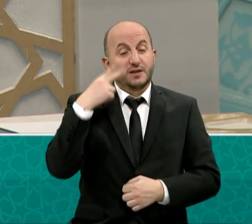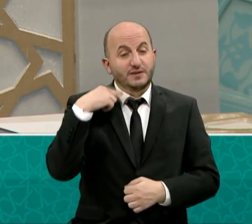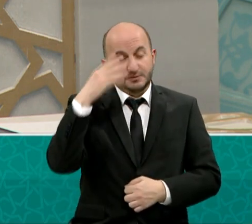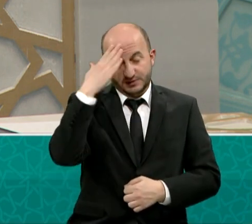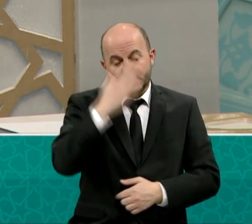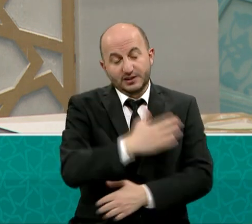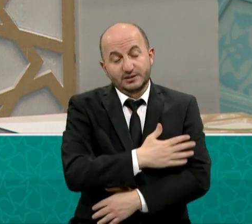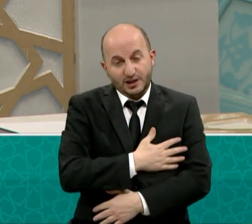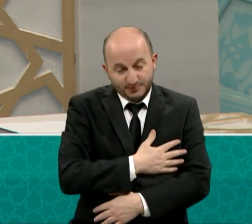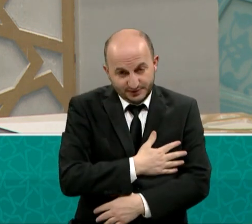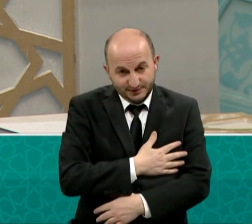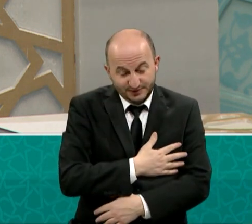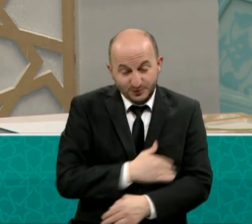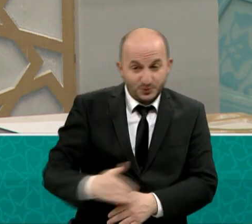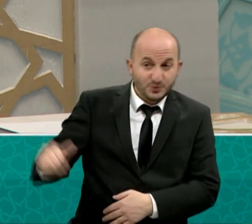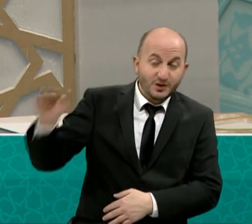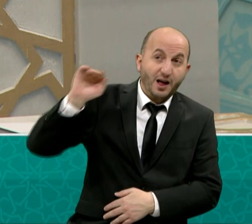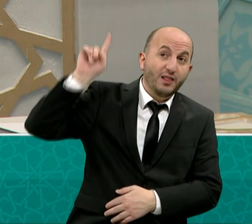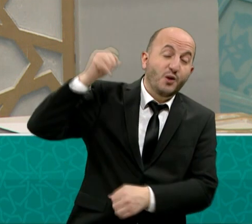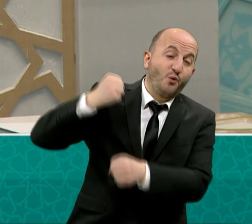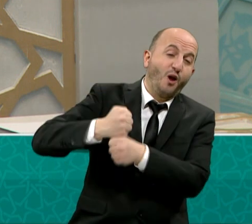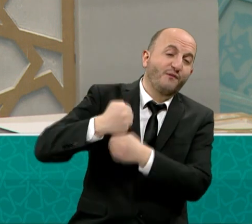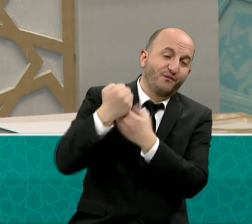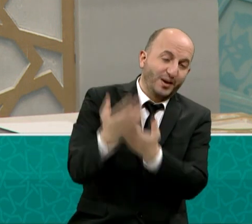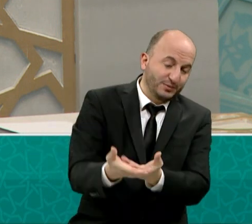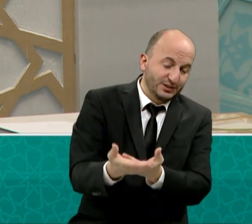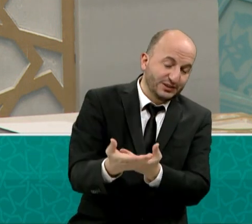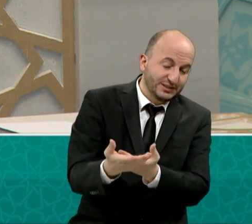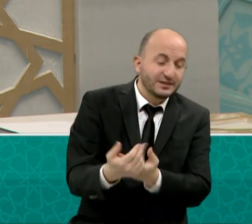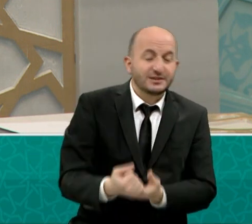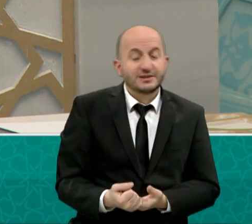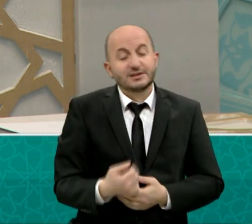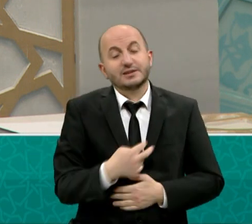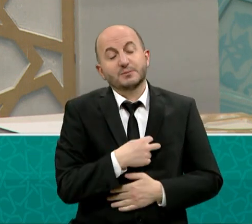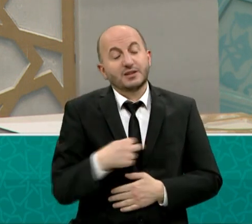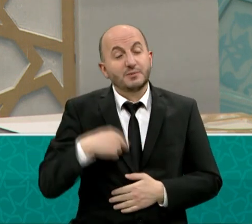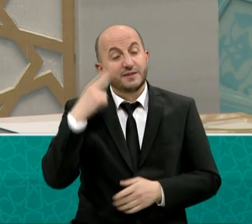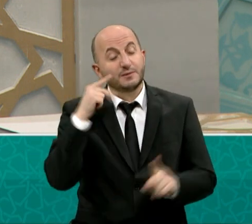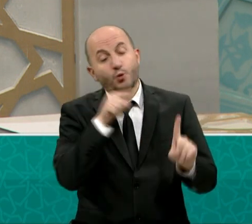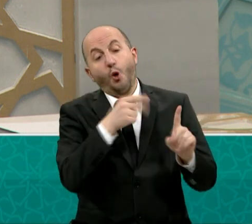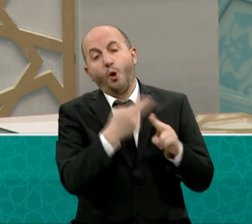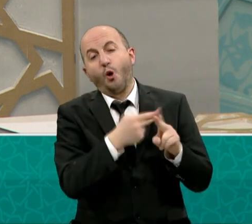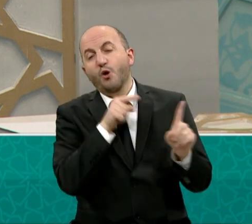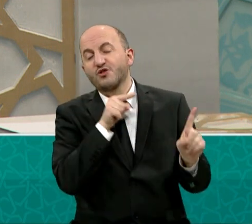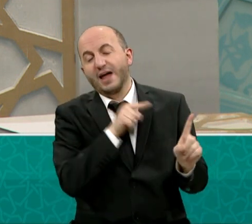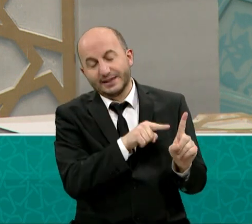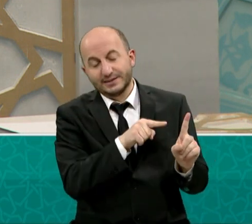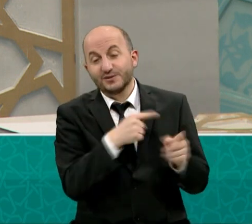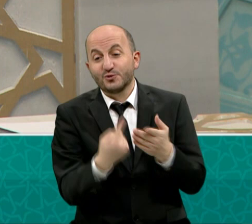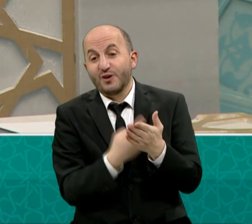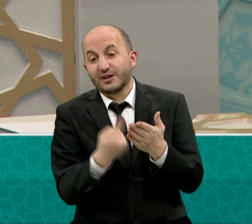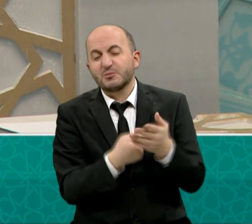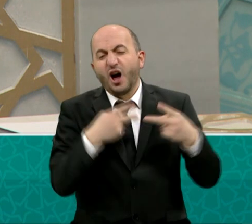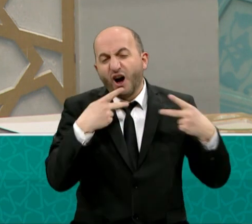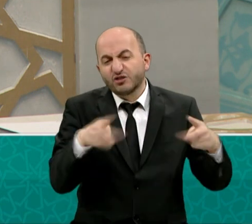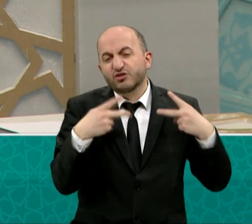Aleyhisselatü Vesselam'ı Yüce Rabbim görevlendirmiş, Efendimiz'i bize örnek göstermiş ve Kur'an-ı Kerim'i tefsir